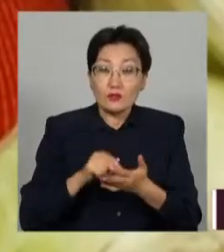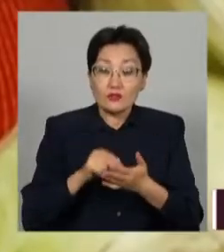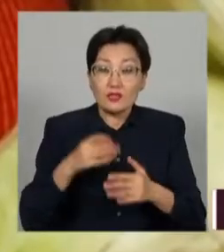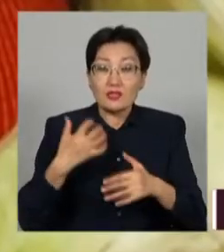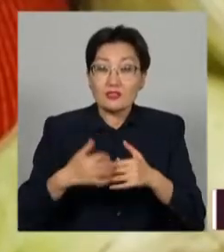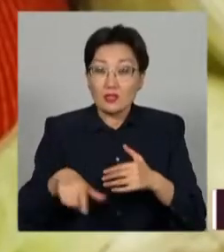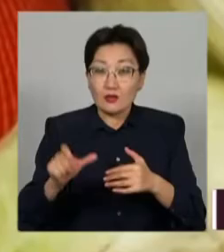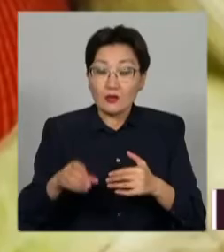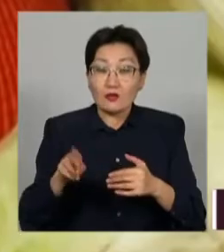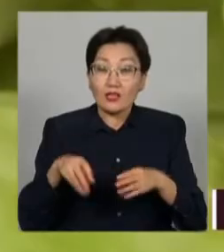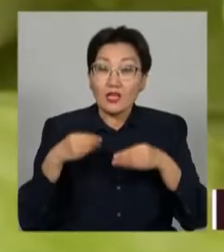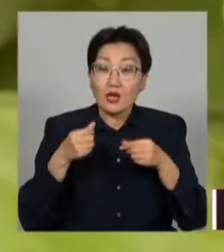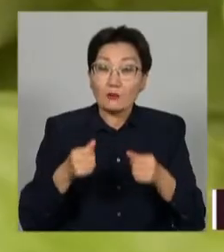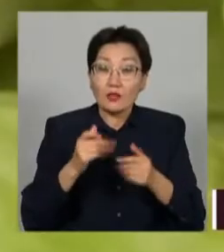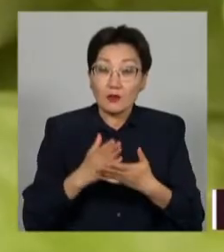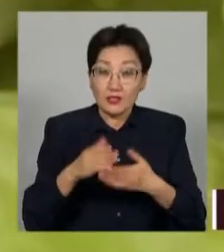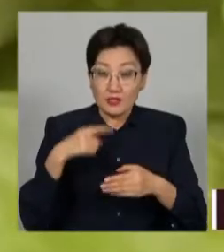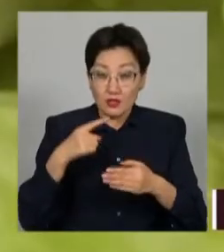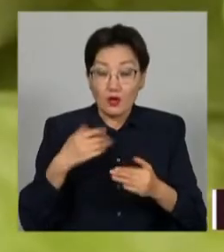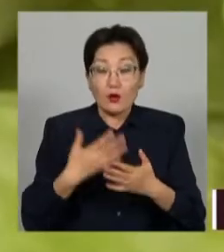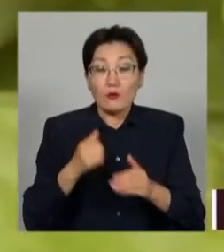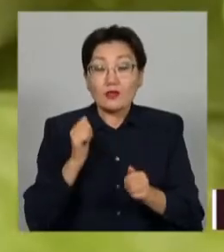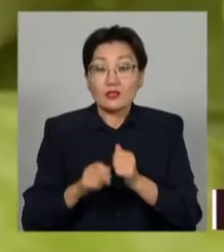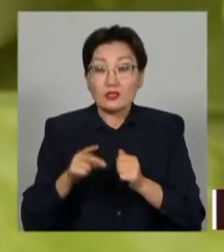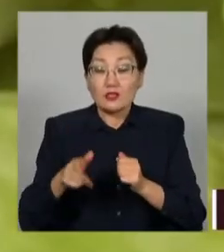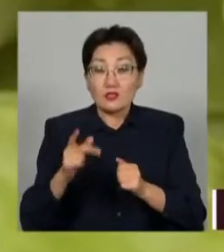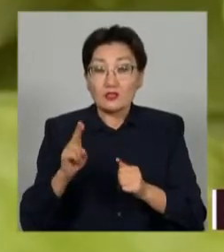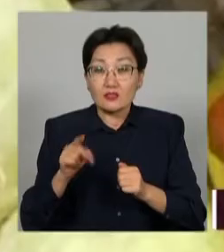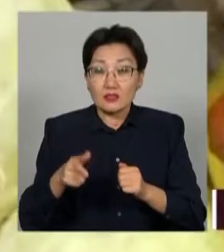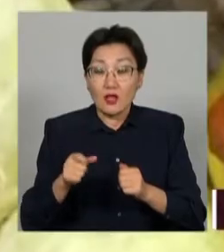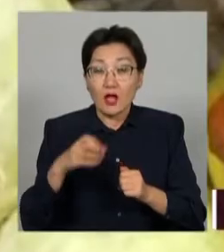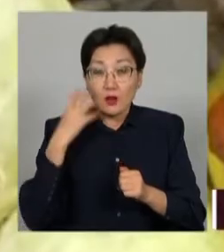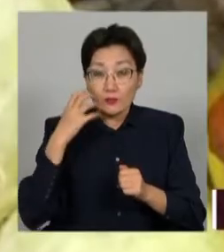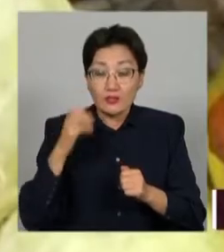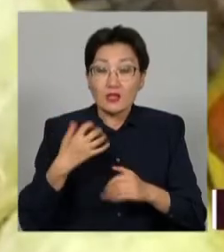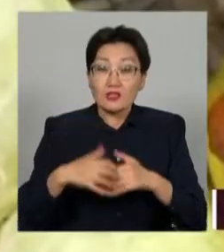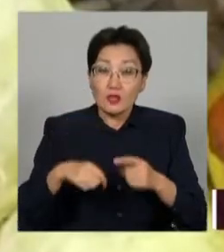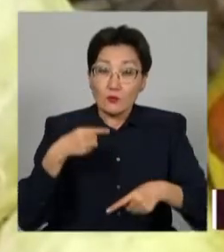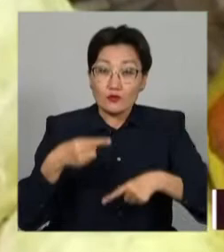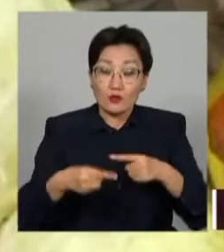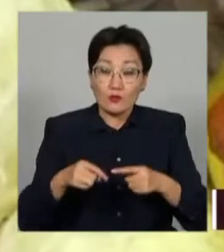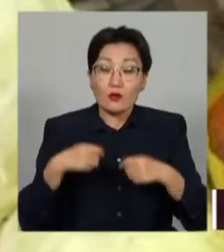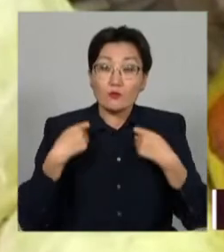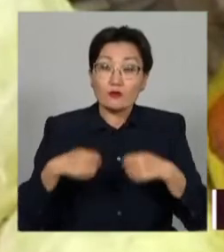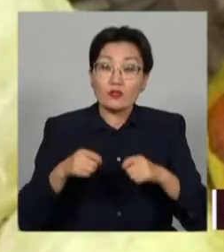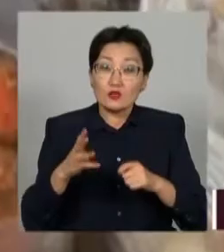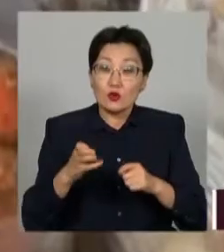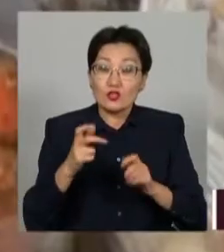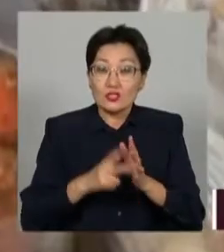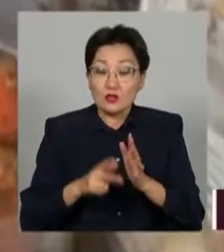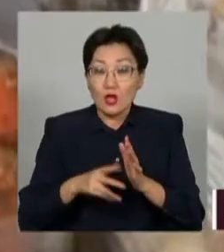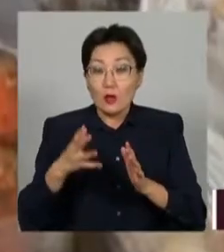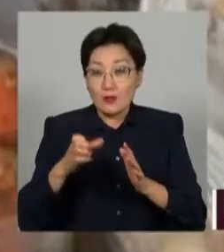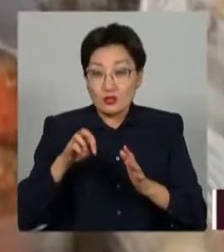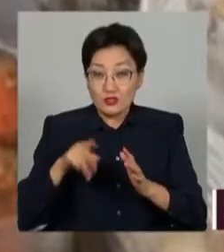қалай ықпал етіп отырғанын жеткізді. Мысалы, әр келісі 150 теңгеге сатылған алма делдалдар арқылы бөлшек саудада